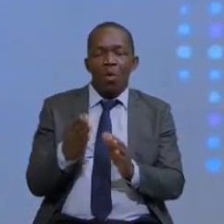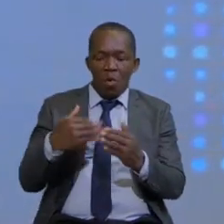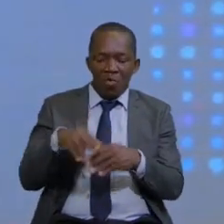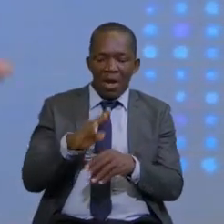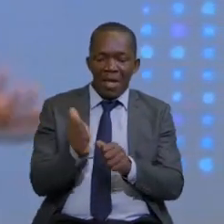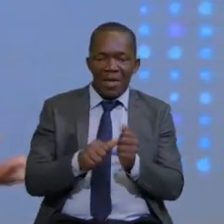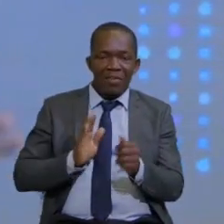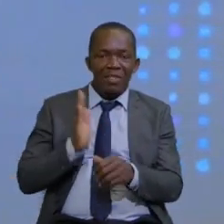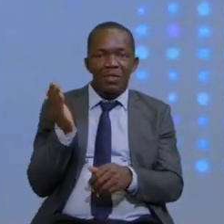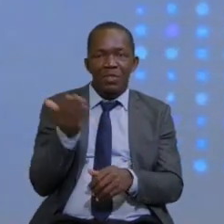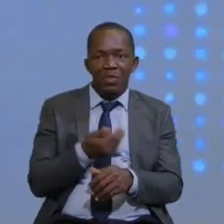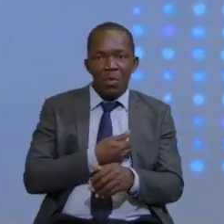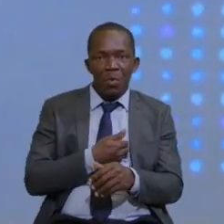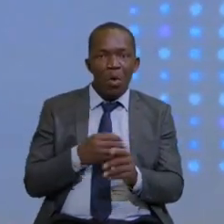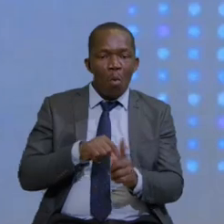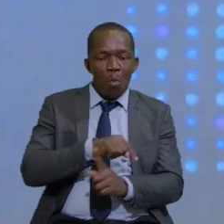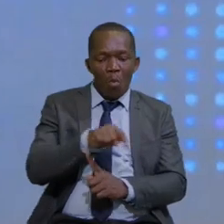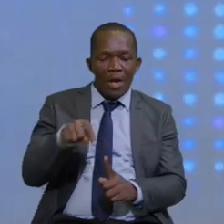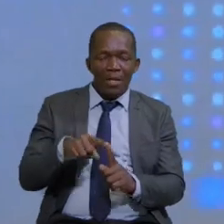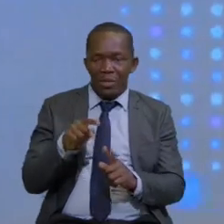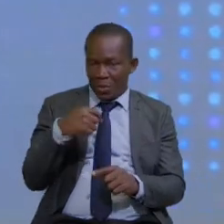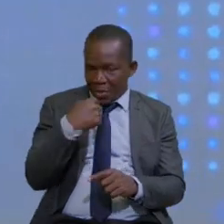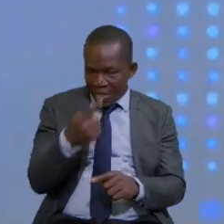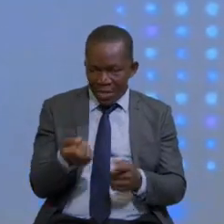l'autorité? Tu dis, tu viens au Seigneur, où est son autorité dans ta vie?